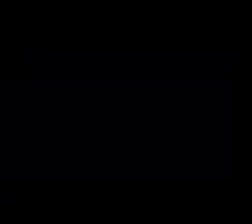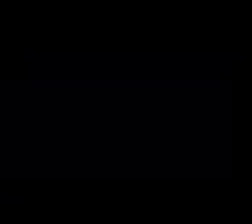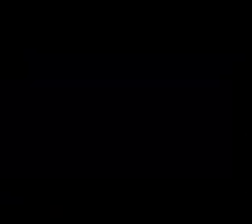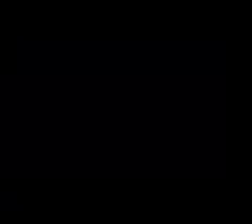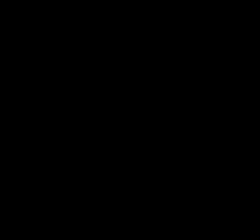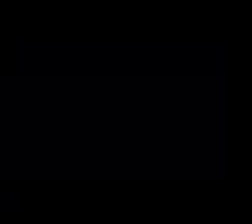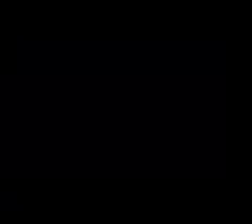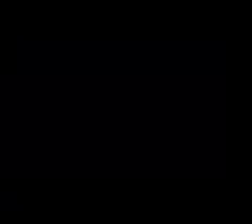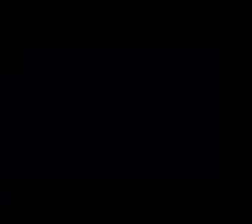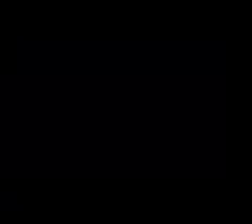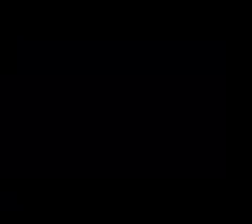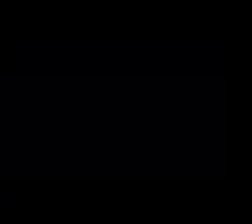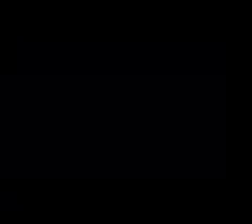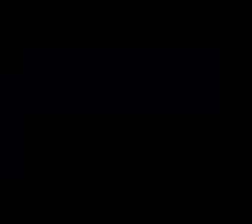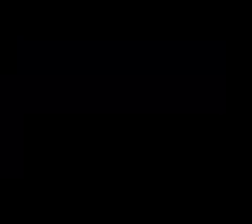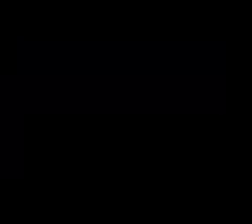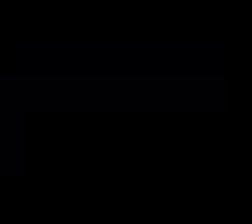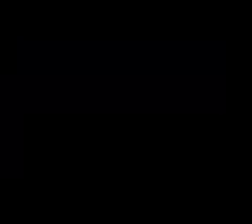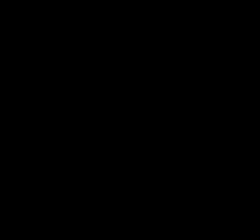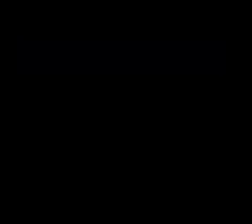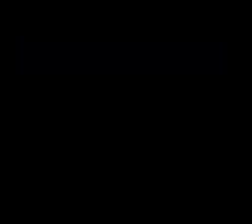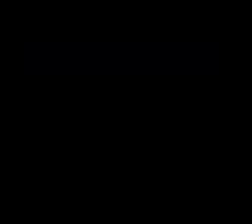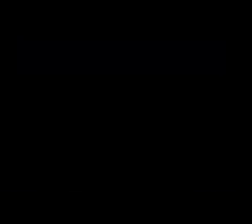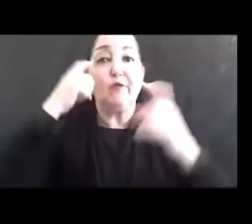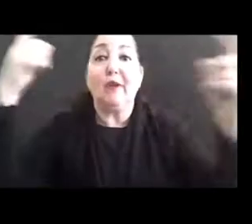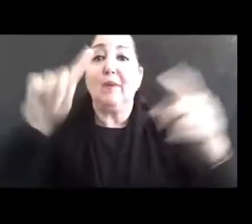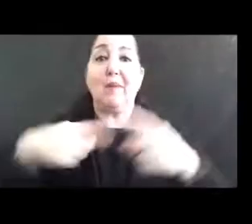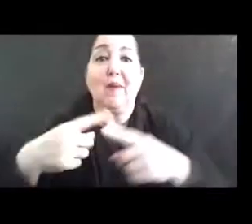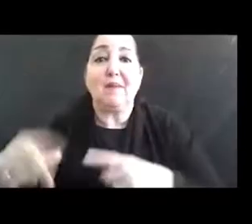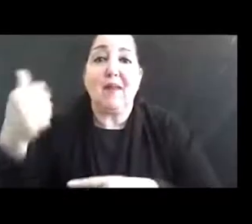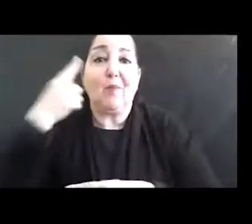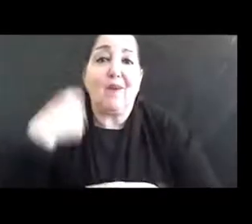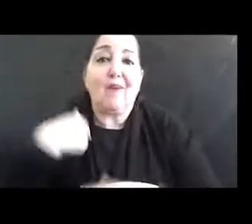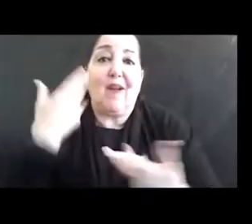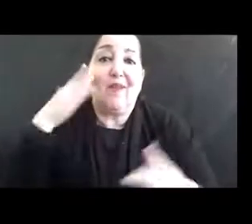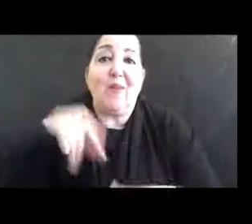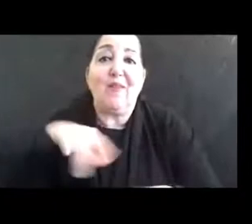di dalam kolektifmu? Kalau gue mungkin karena gue gak mau kerja kantoran kali ya,